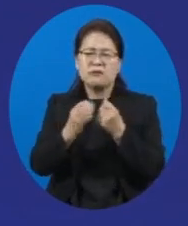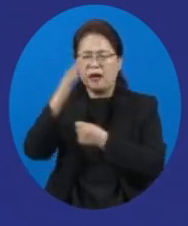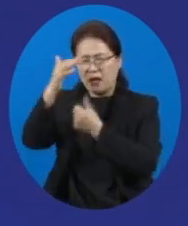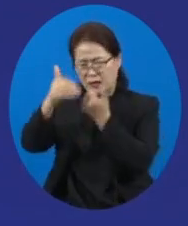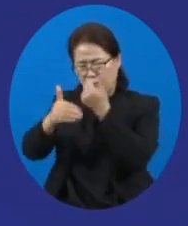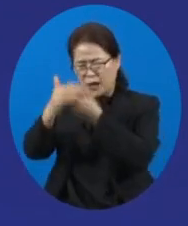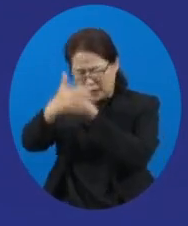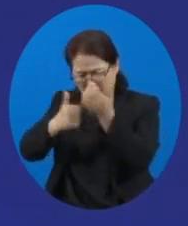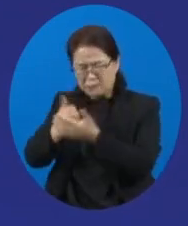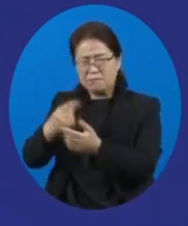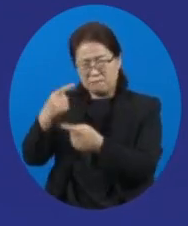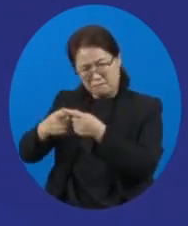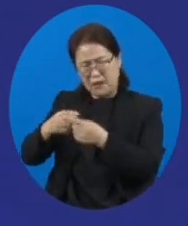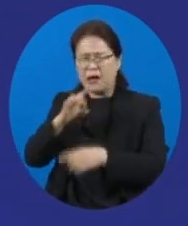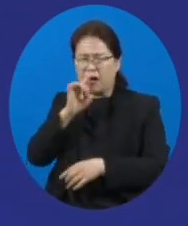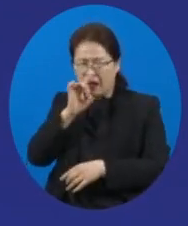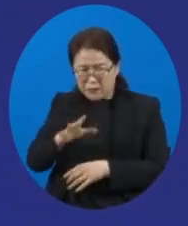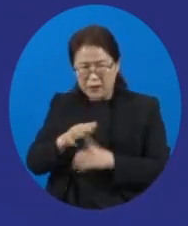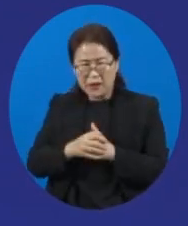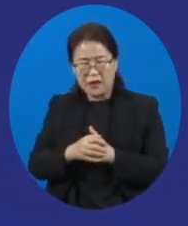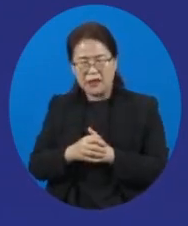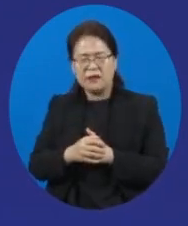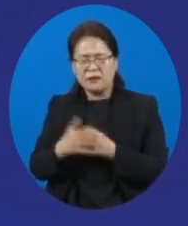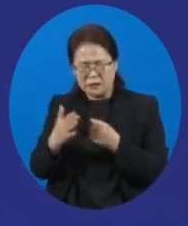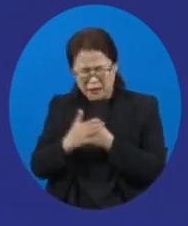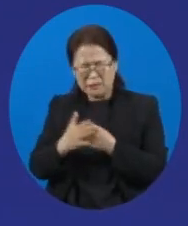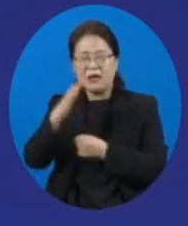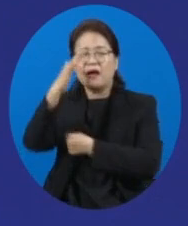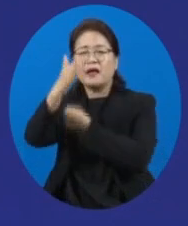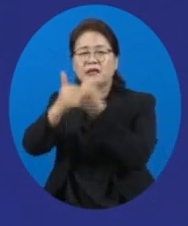그러므로 다시 돌아오라는 거예요.